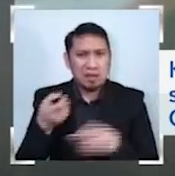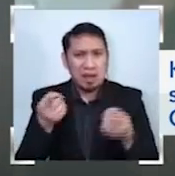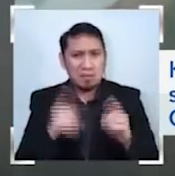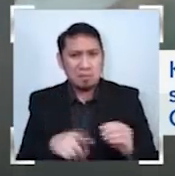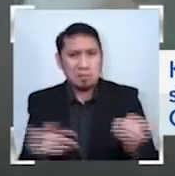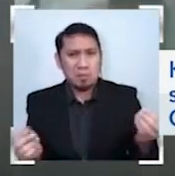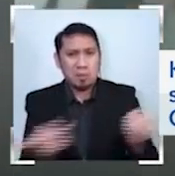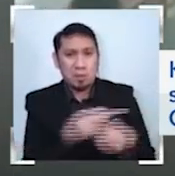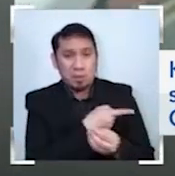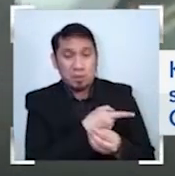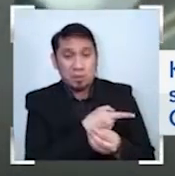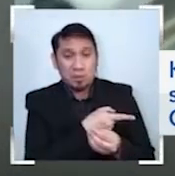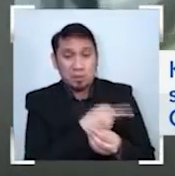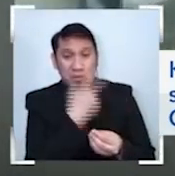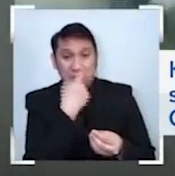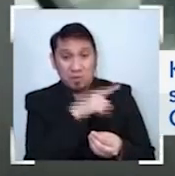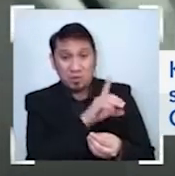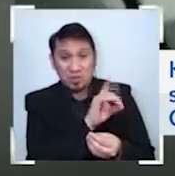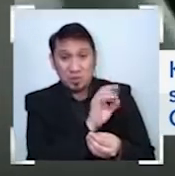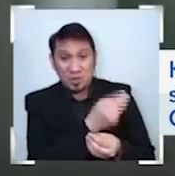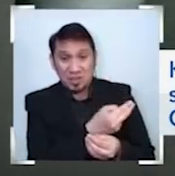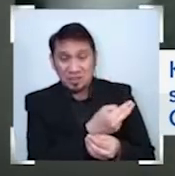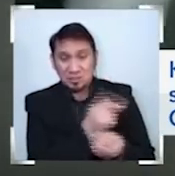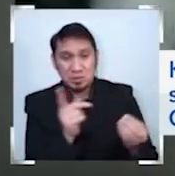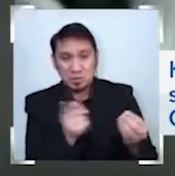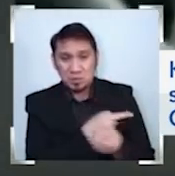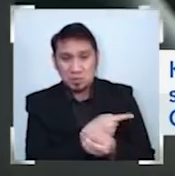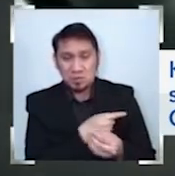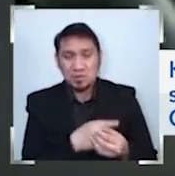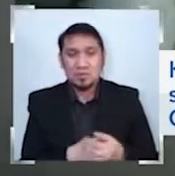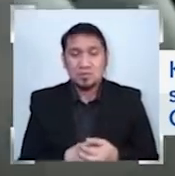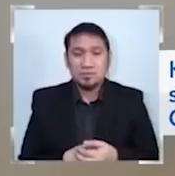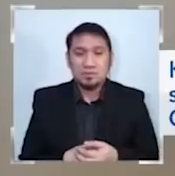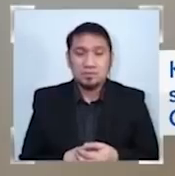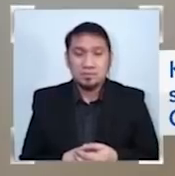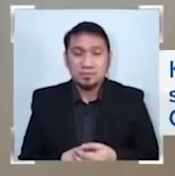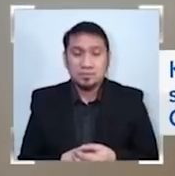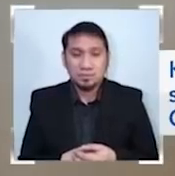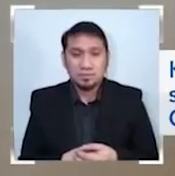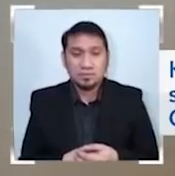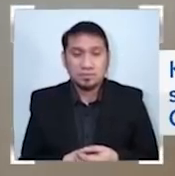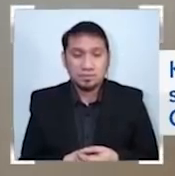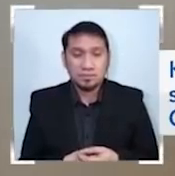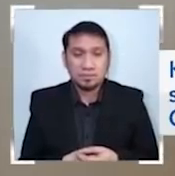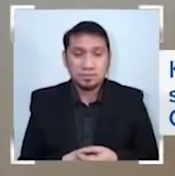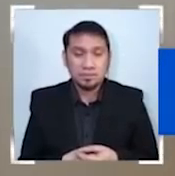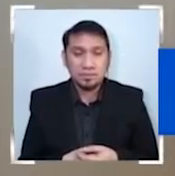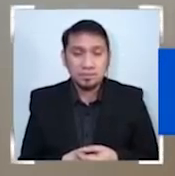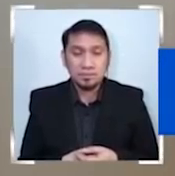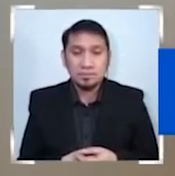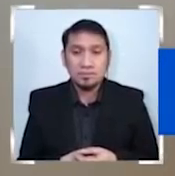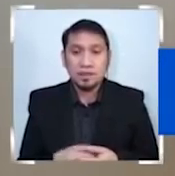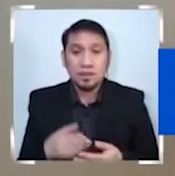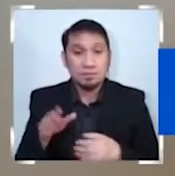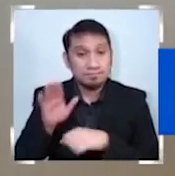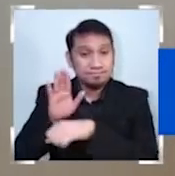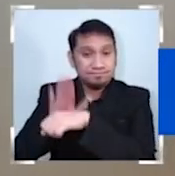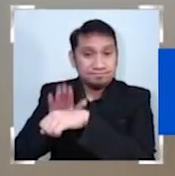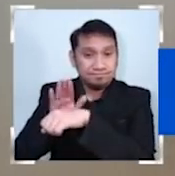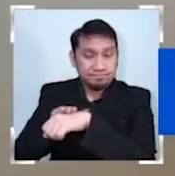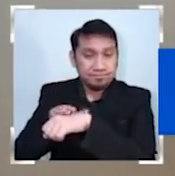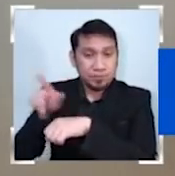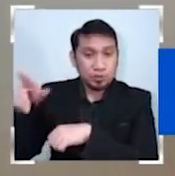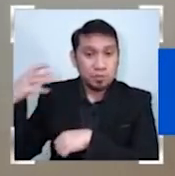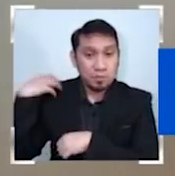kanila mga Pilipinong domestic helper matapos magka-COVID-19. We also issued warnings to the employment